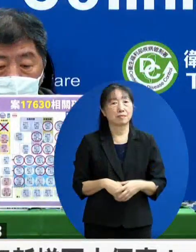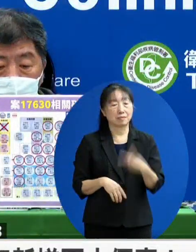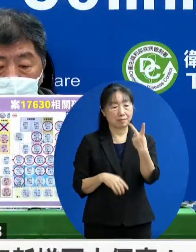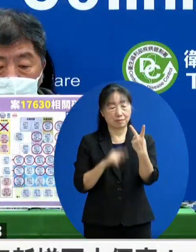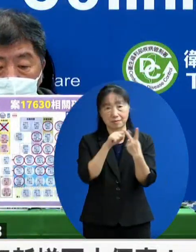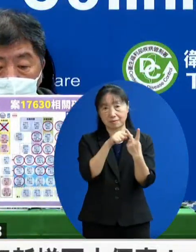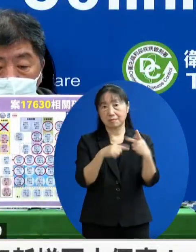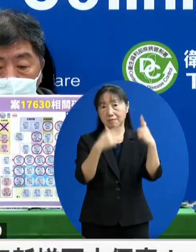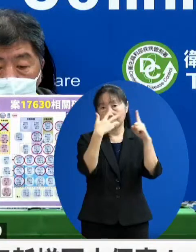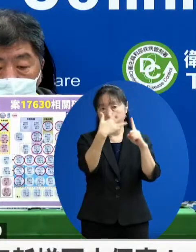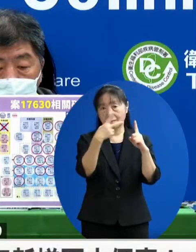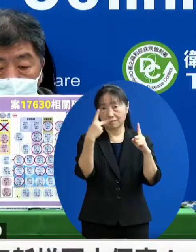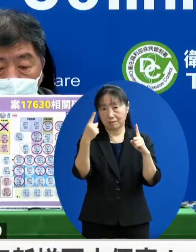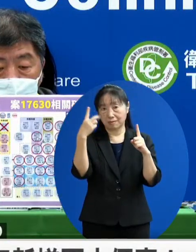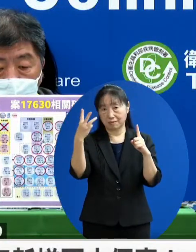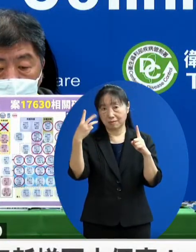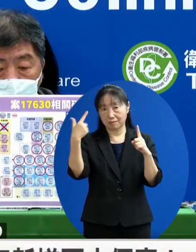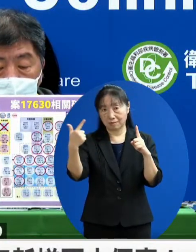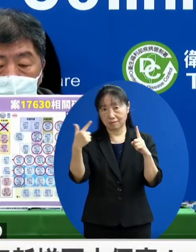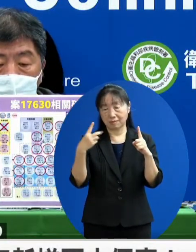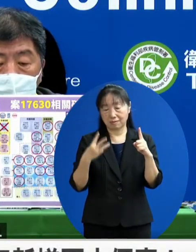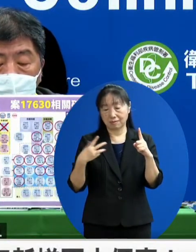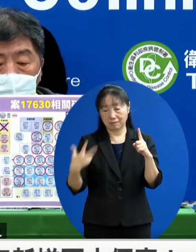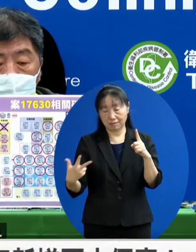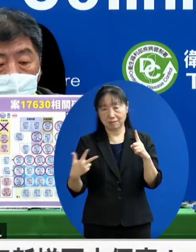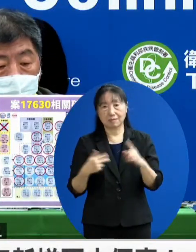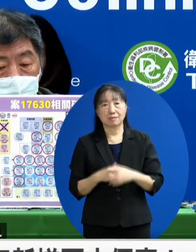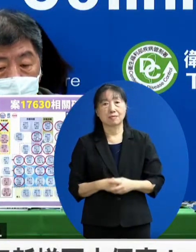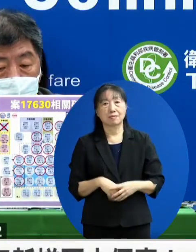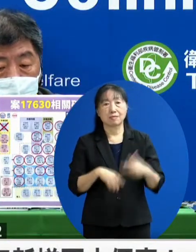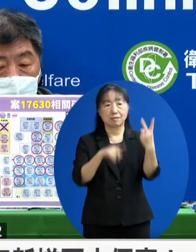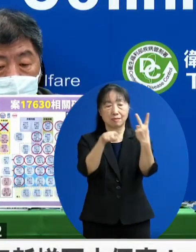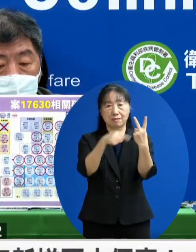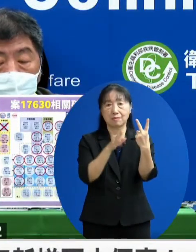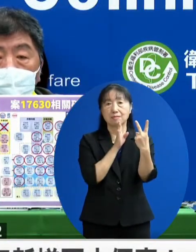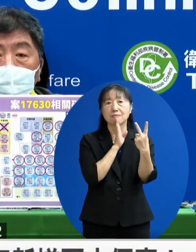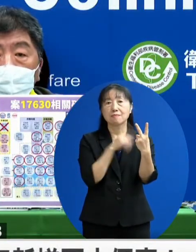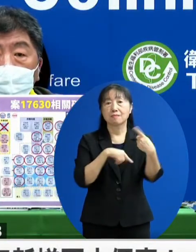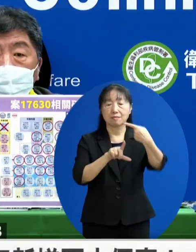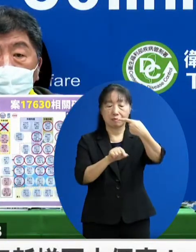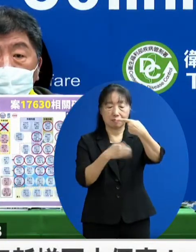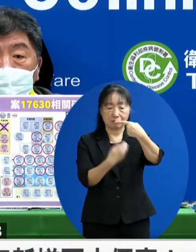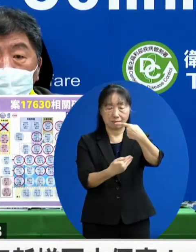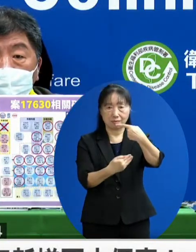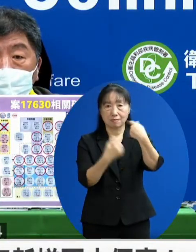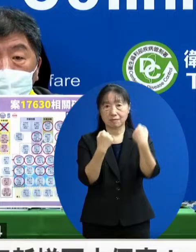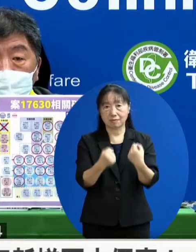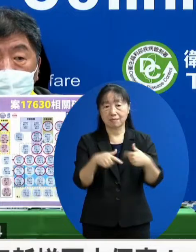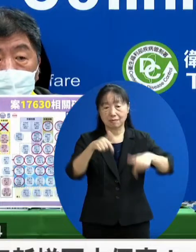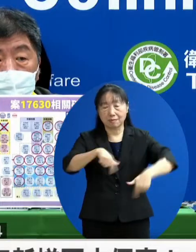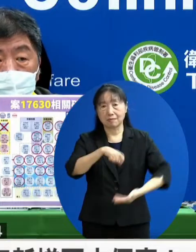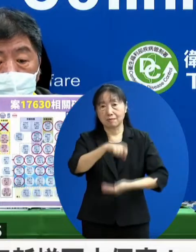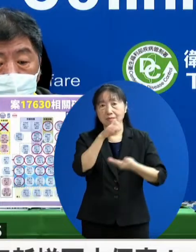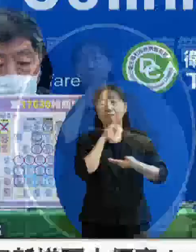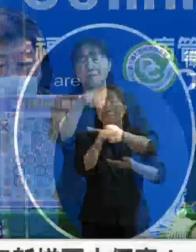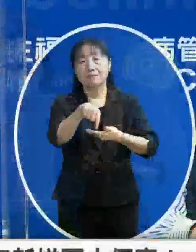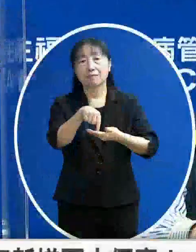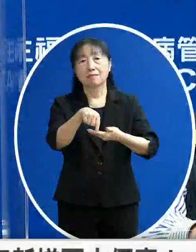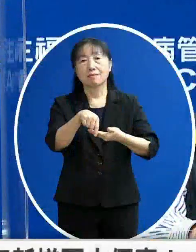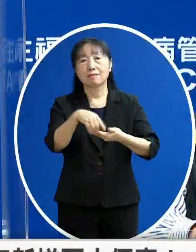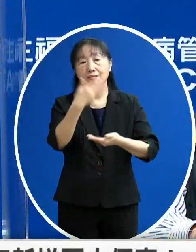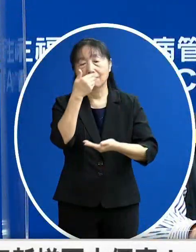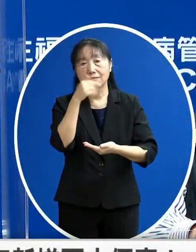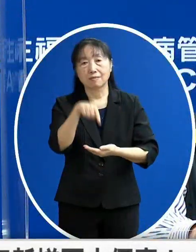2例哈，18136、18137，哈，这2位是1月9号哈在西堤用餐的客